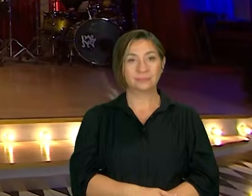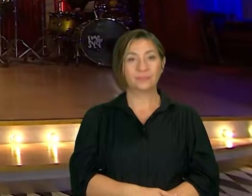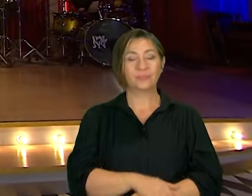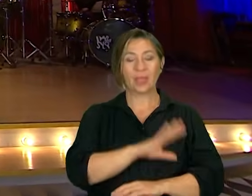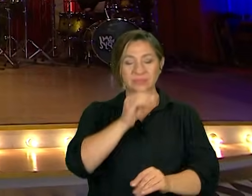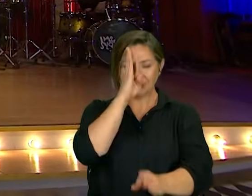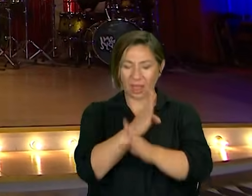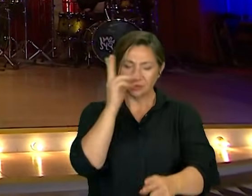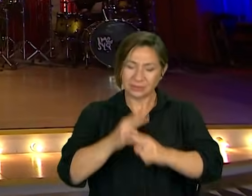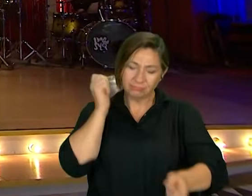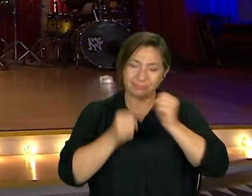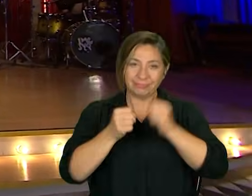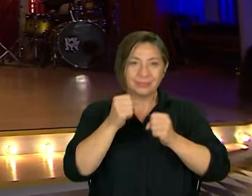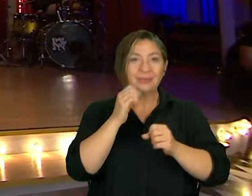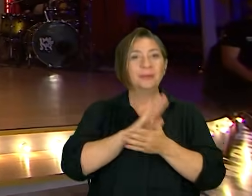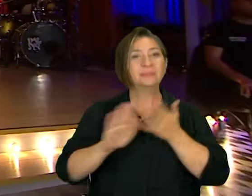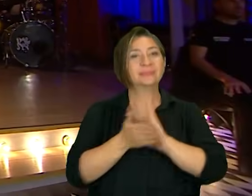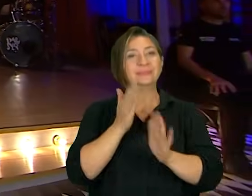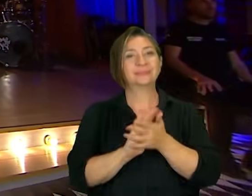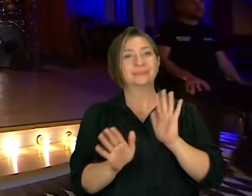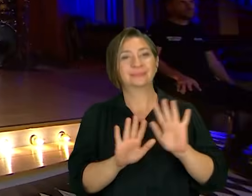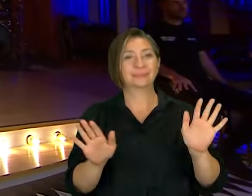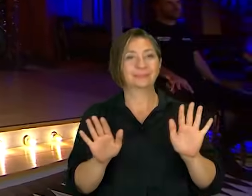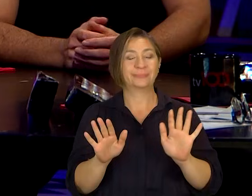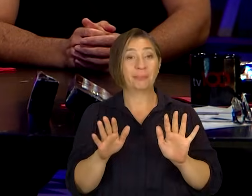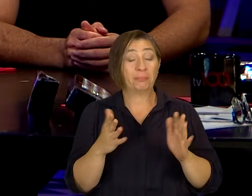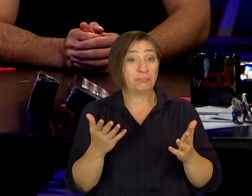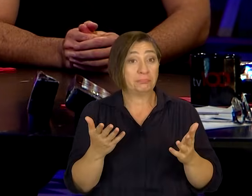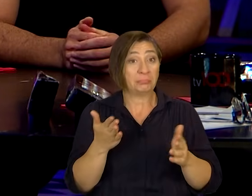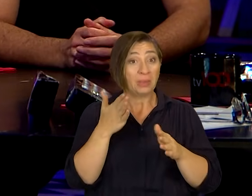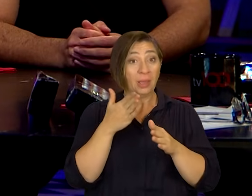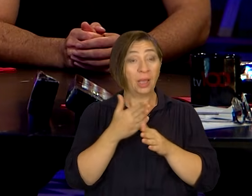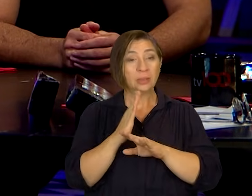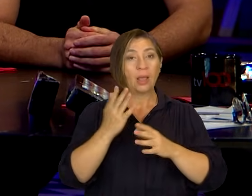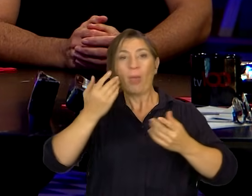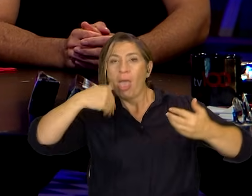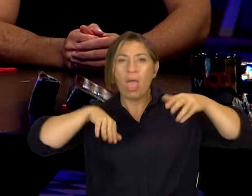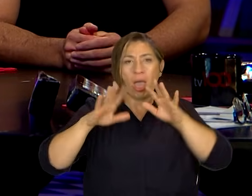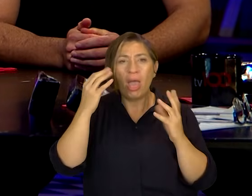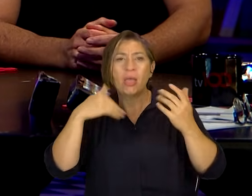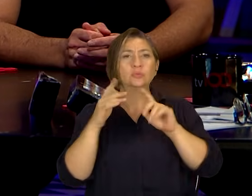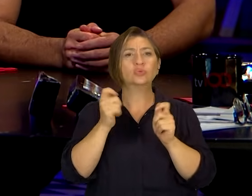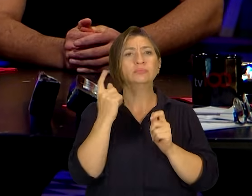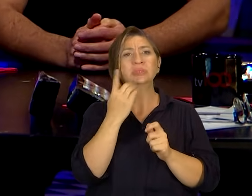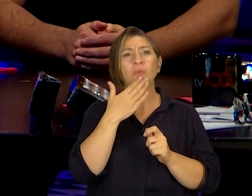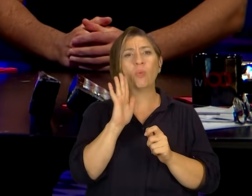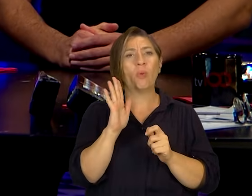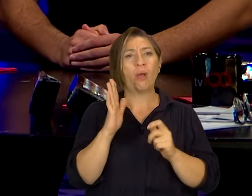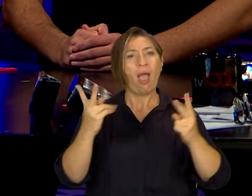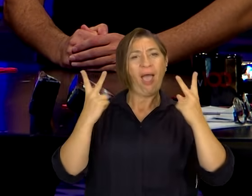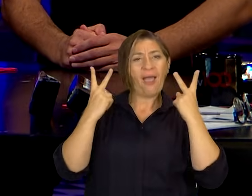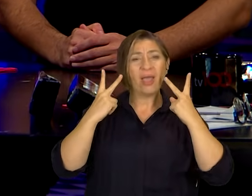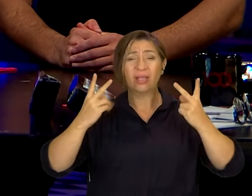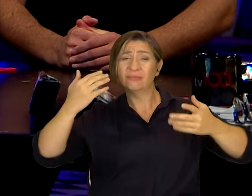Hepsi direkt ve hızlı etkili. Evet, kesinlikle ve tabii ki hakikaten akrobatik bir şey, zor bir şey,